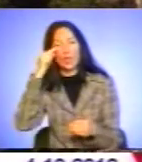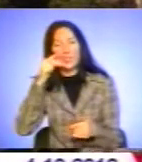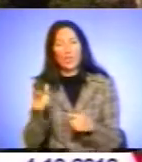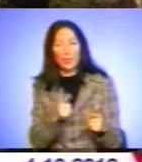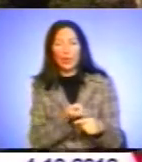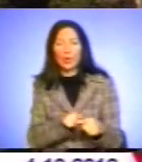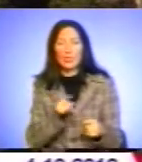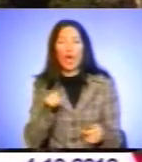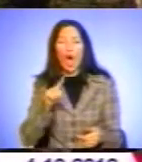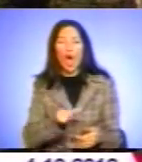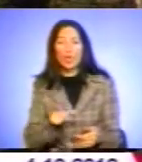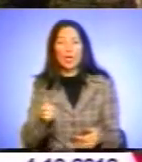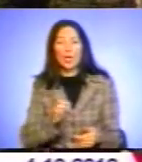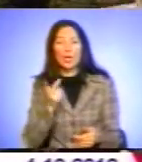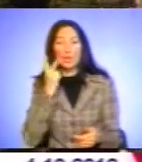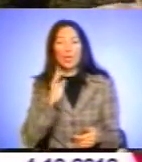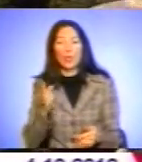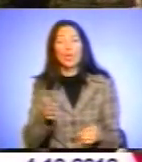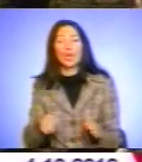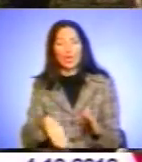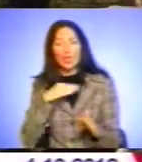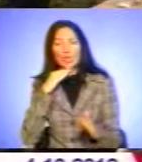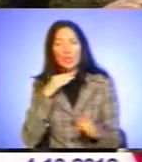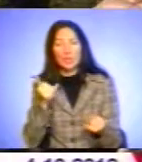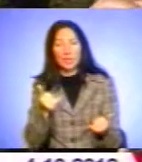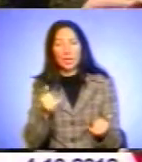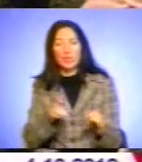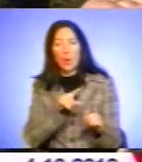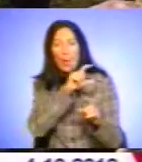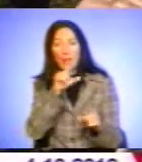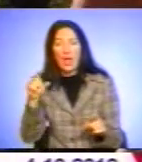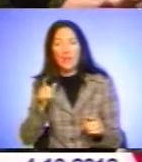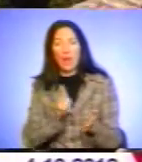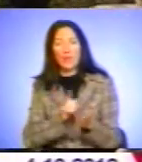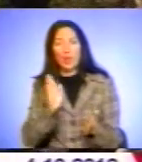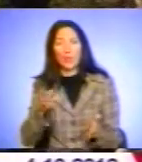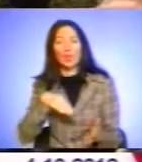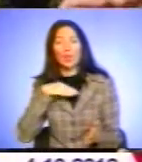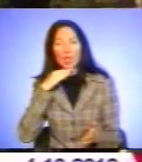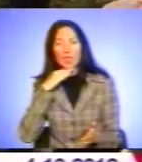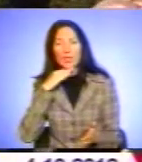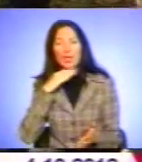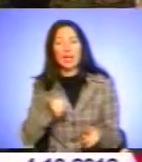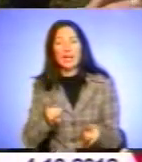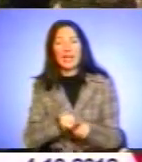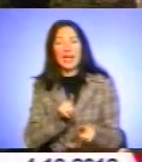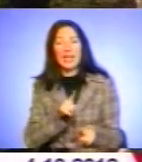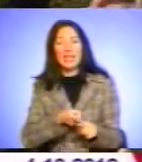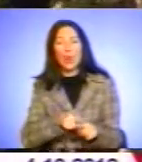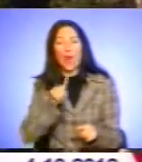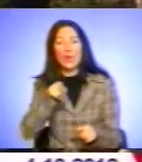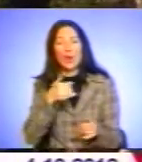людей, вони завжди були достатні. І зараз, ви знаєте, планка вона повинна бути достатня, та, яку вимагає